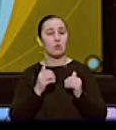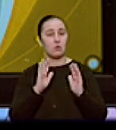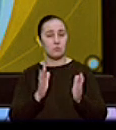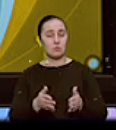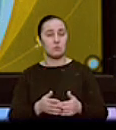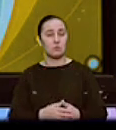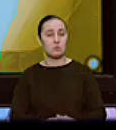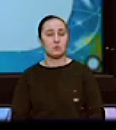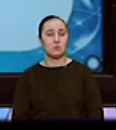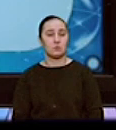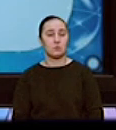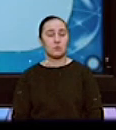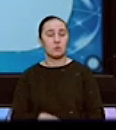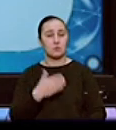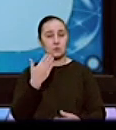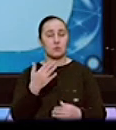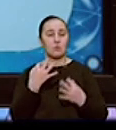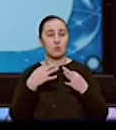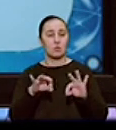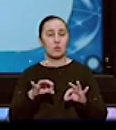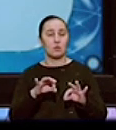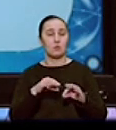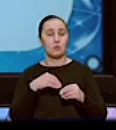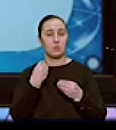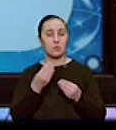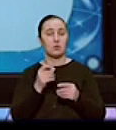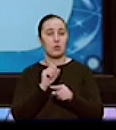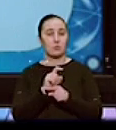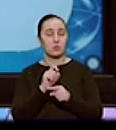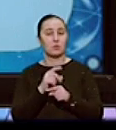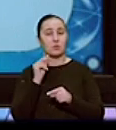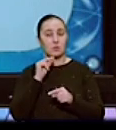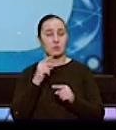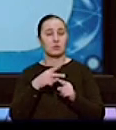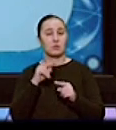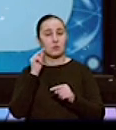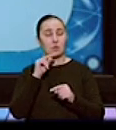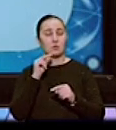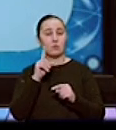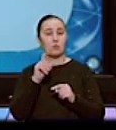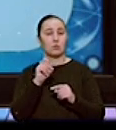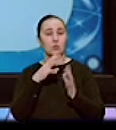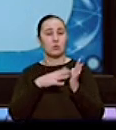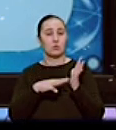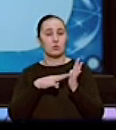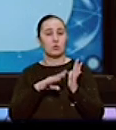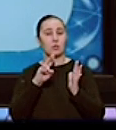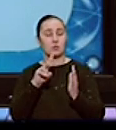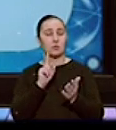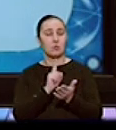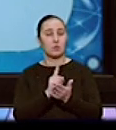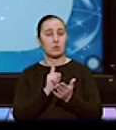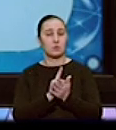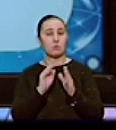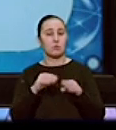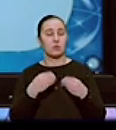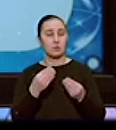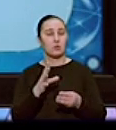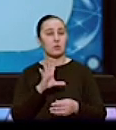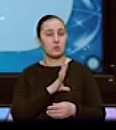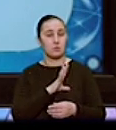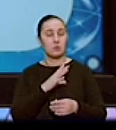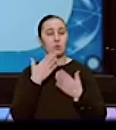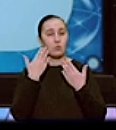olamiz. Sizga mustaqil topshiriq tarzida darslikdagi 192-chi mashq berilgan